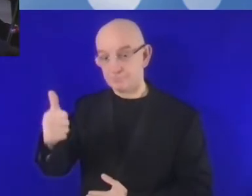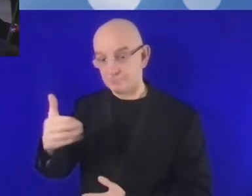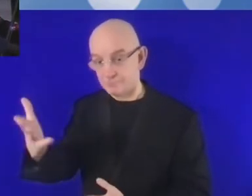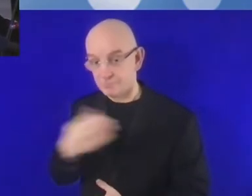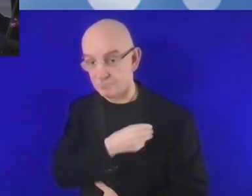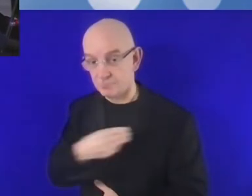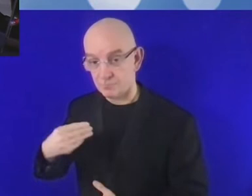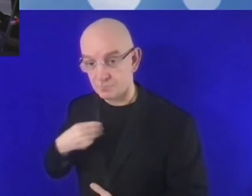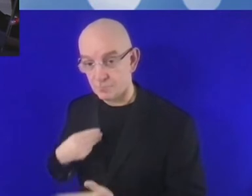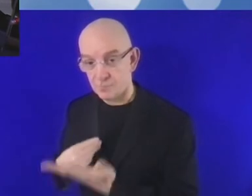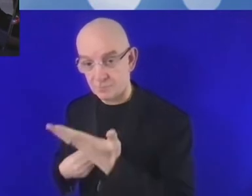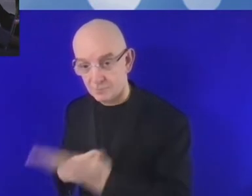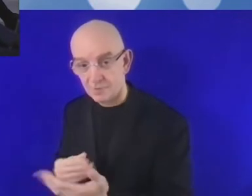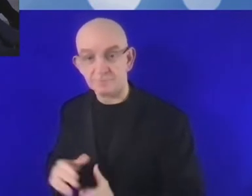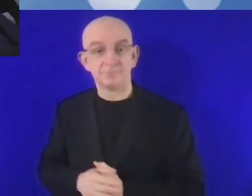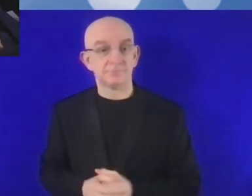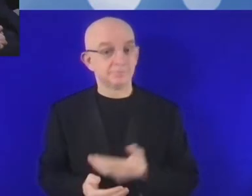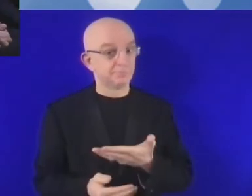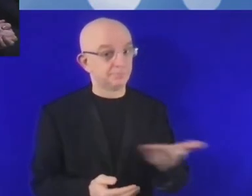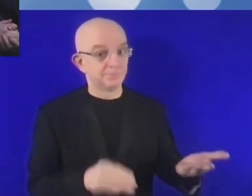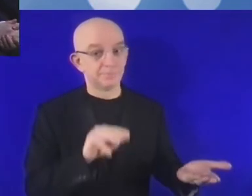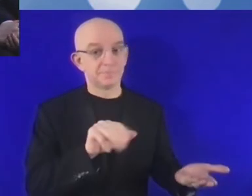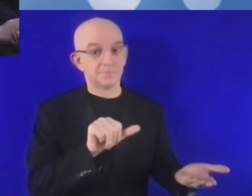رئيس الوزراء البولندي ماتيوش موراويتسكي.